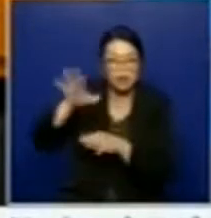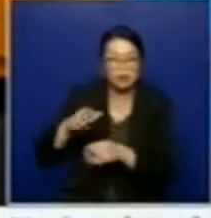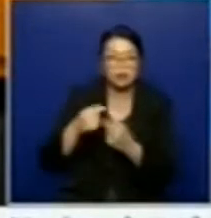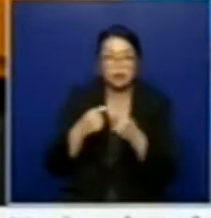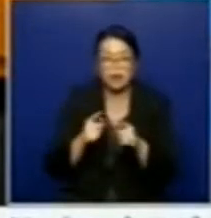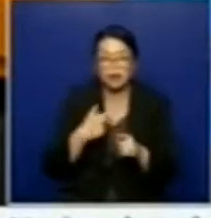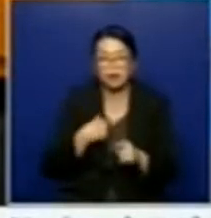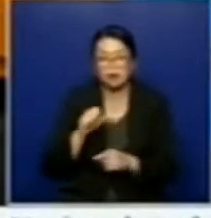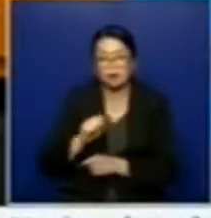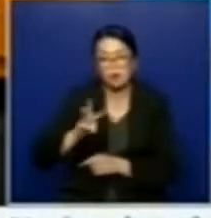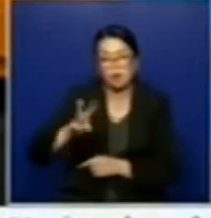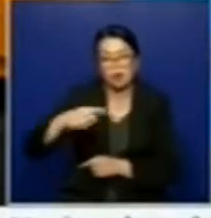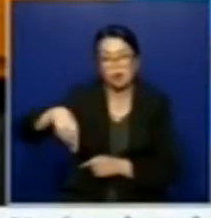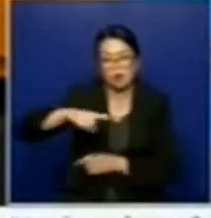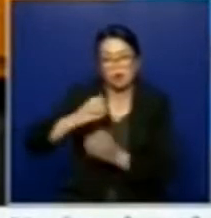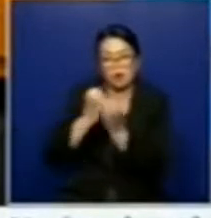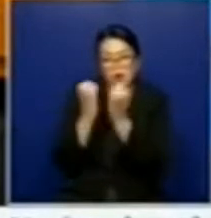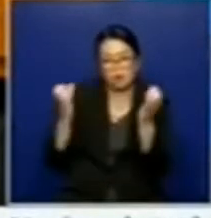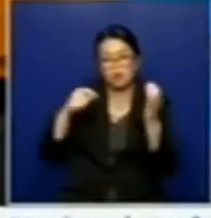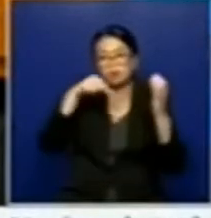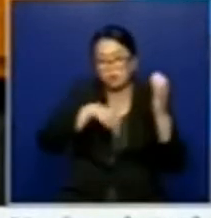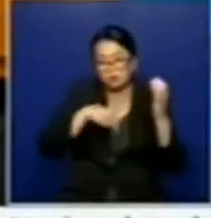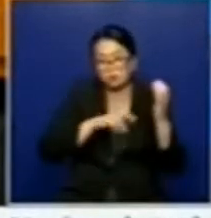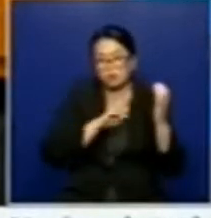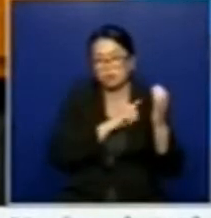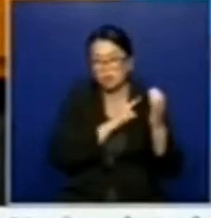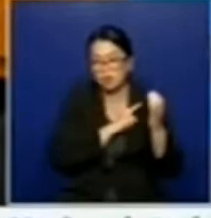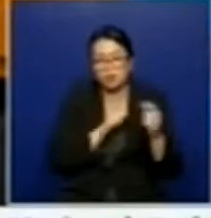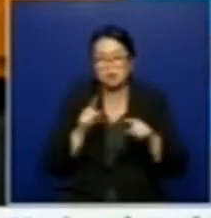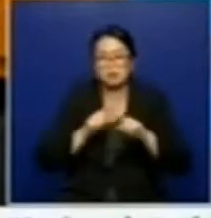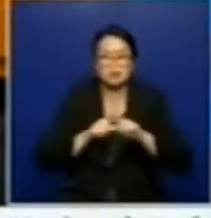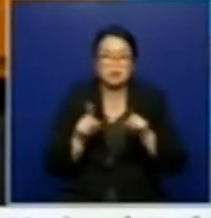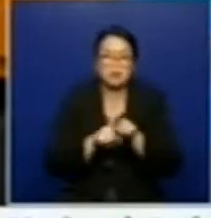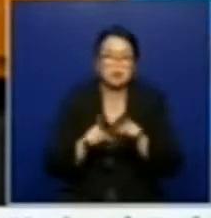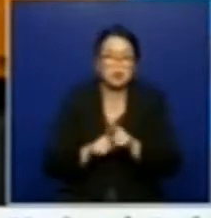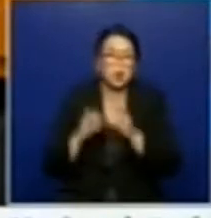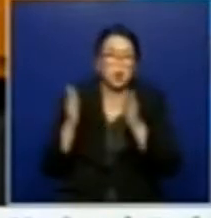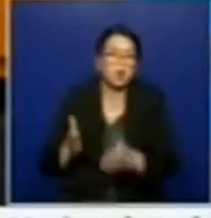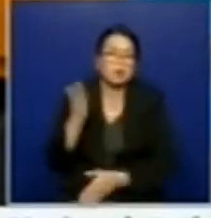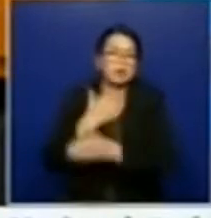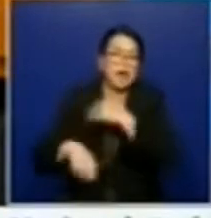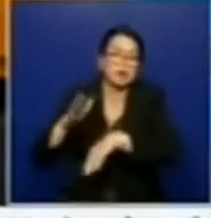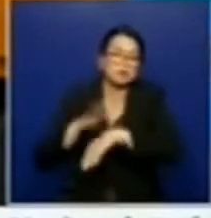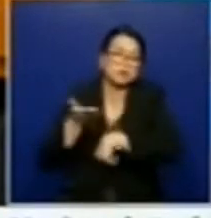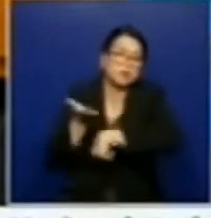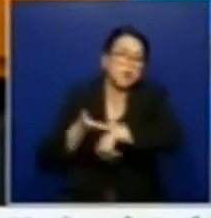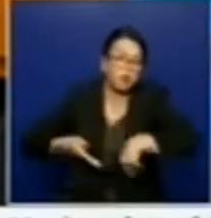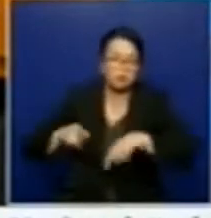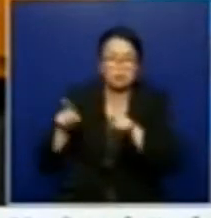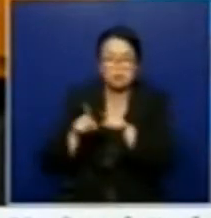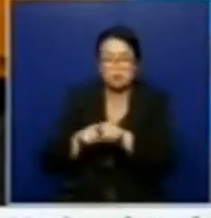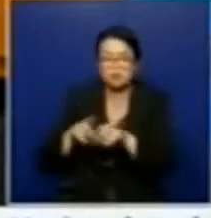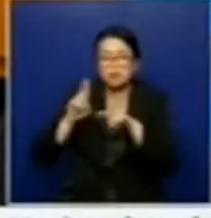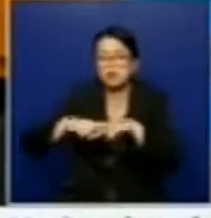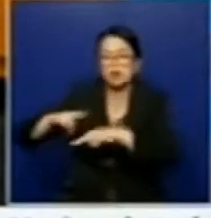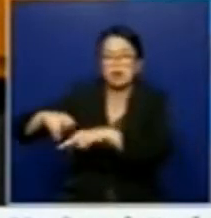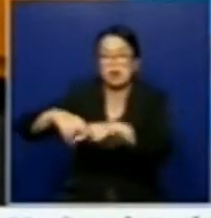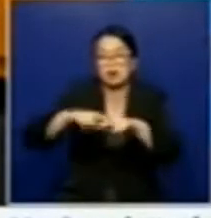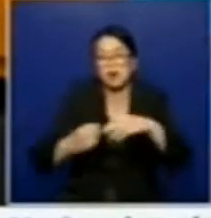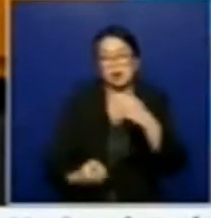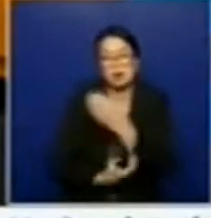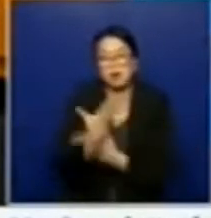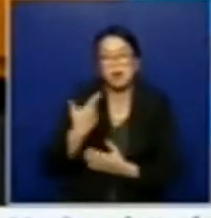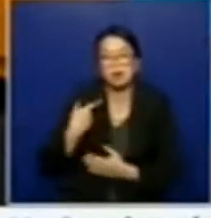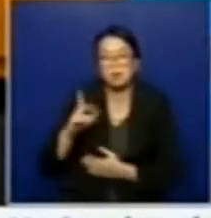วุฒิสภาภายใต้รัฐธรรมนูญฉบับนี้ครับท่านประธานไม่ต่างอะไรจากคนพิการมือด้วนที่มานั่งอยู่รวมกัน250คนเพ